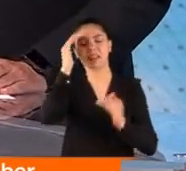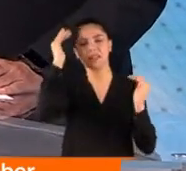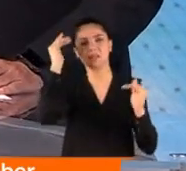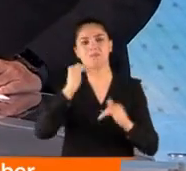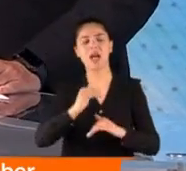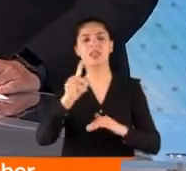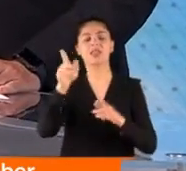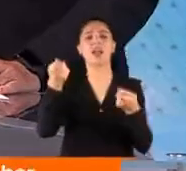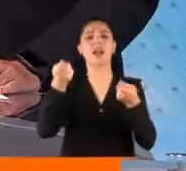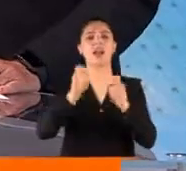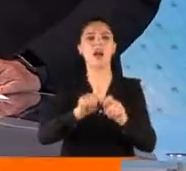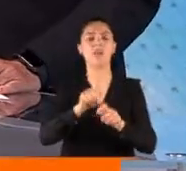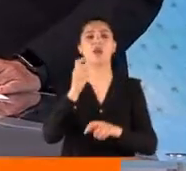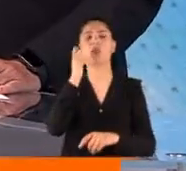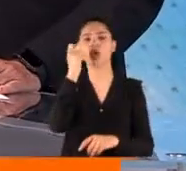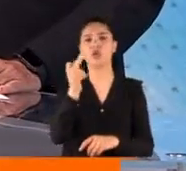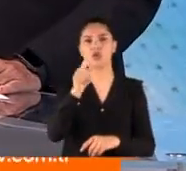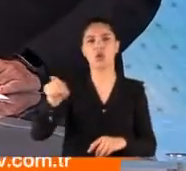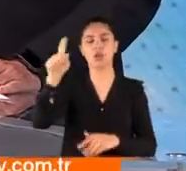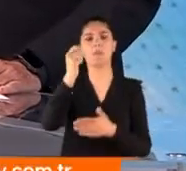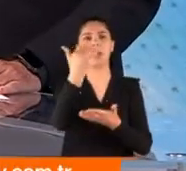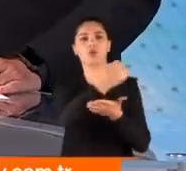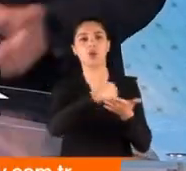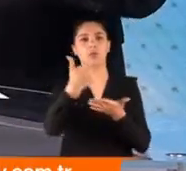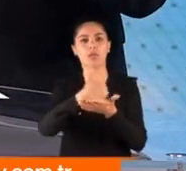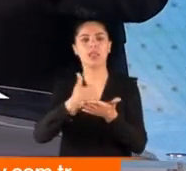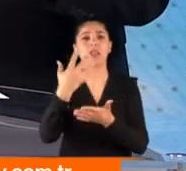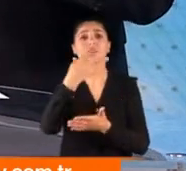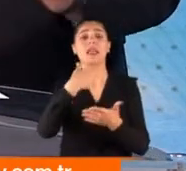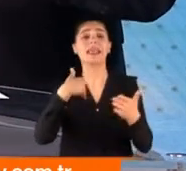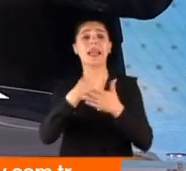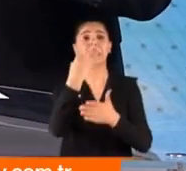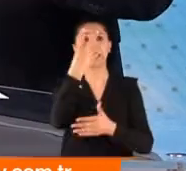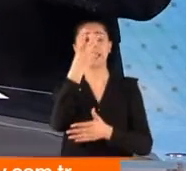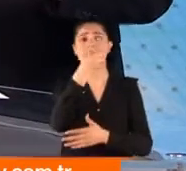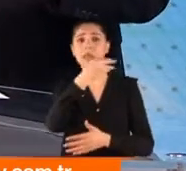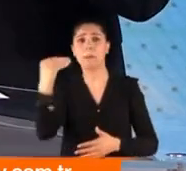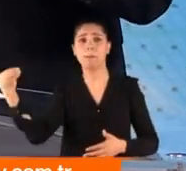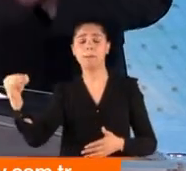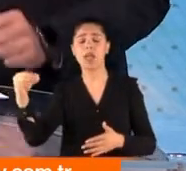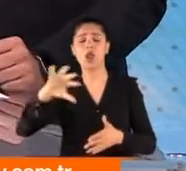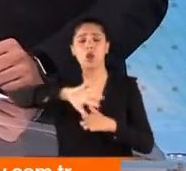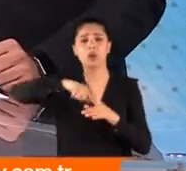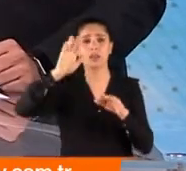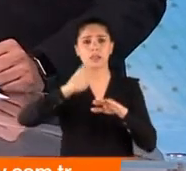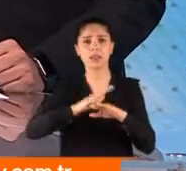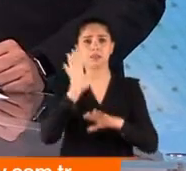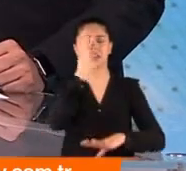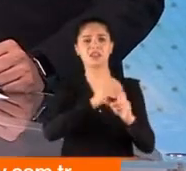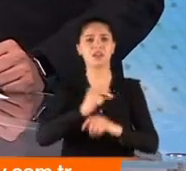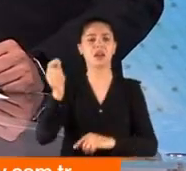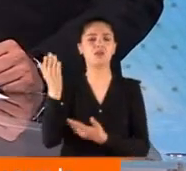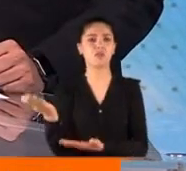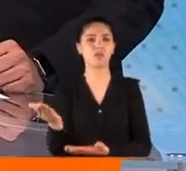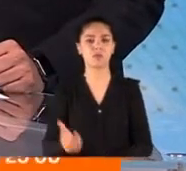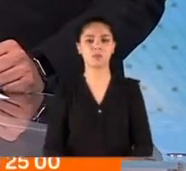duvardı. Çünkü dolandırıcılar onlardan topladıkları paralarla yaklaşık 2 milyonluk vurguna imza atarak sırra kadem